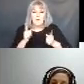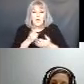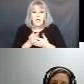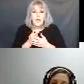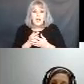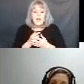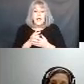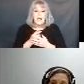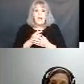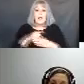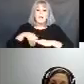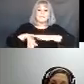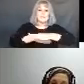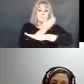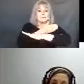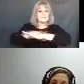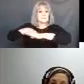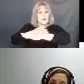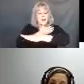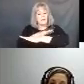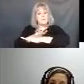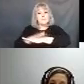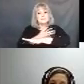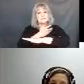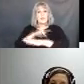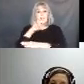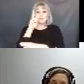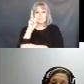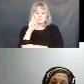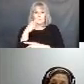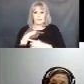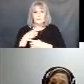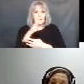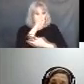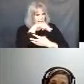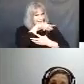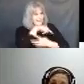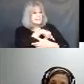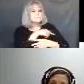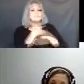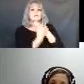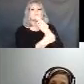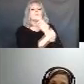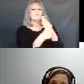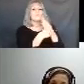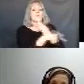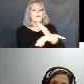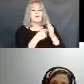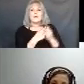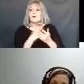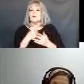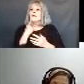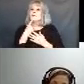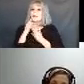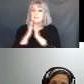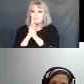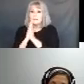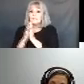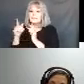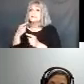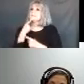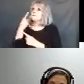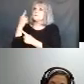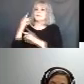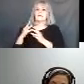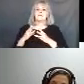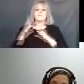of julle het weet, die gebed kom uit Psalm 2 uit. So, miskien kan jy bykie gaan lees Psalm 2. Hulle bid om net so, en dan bid